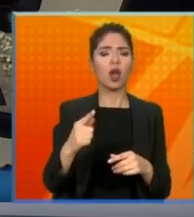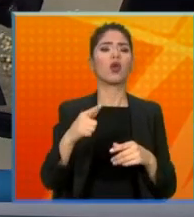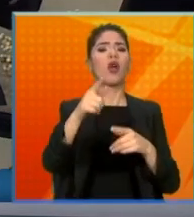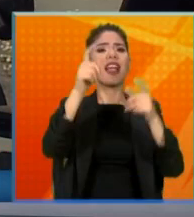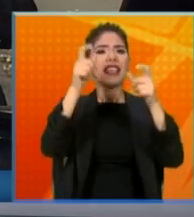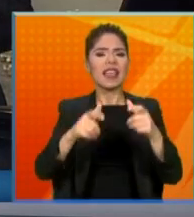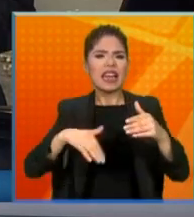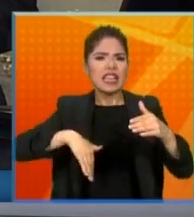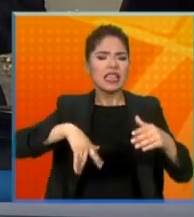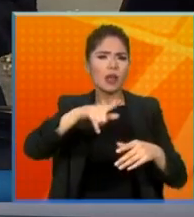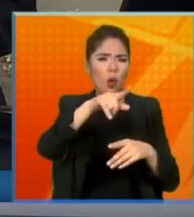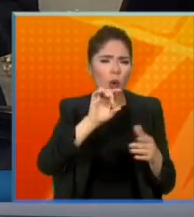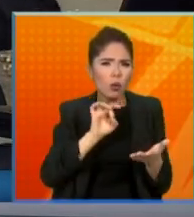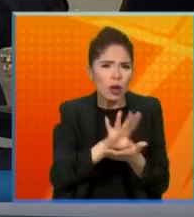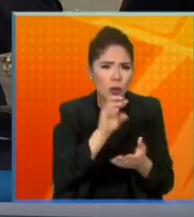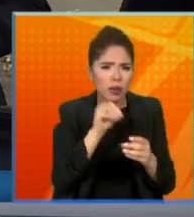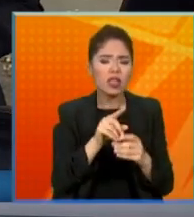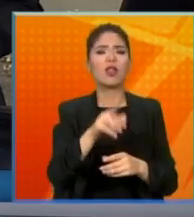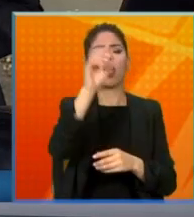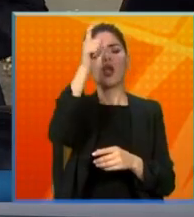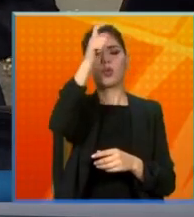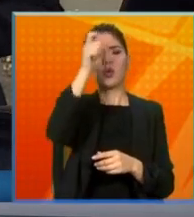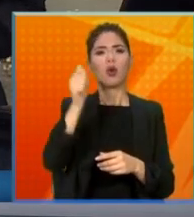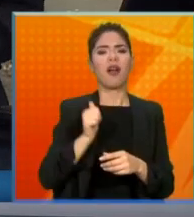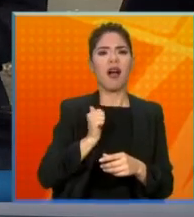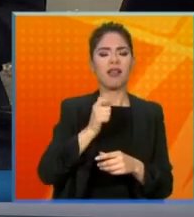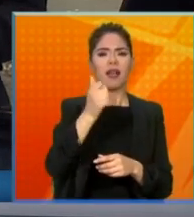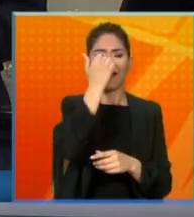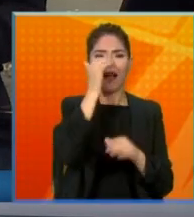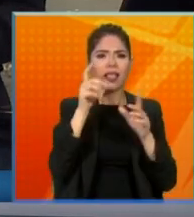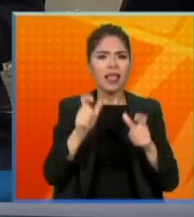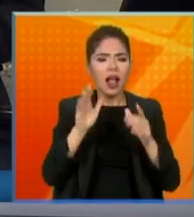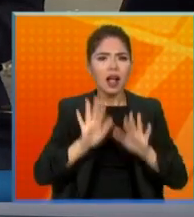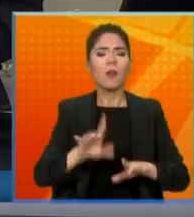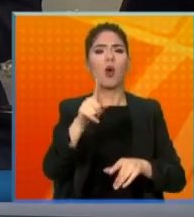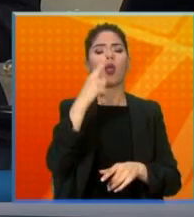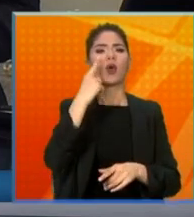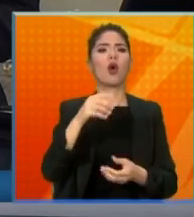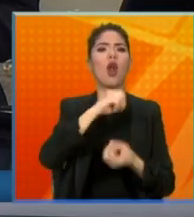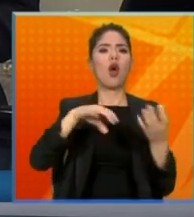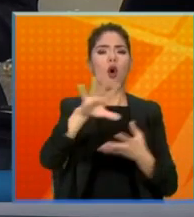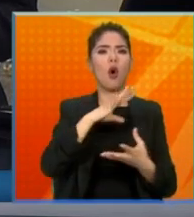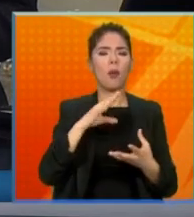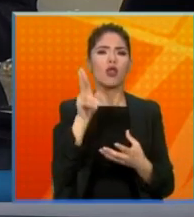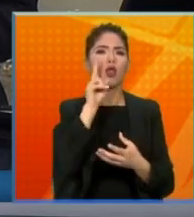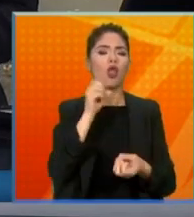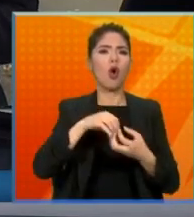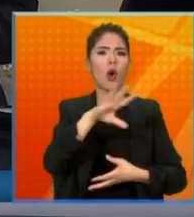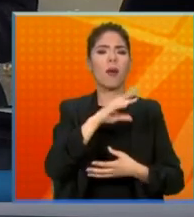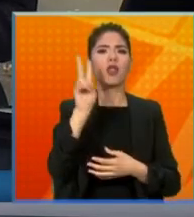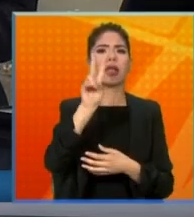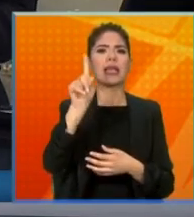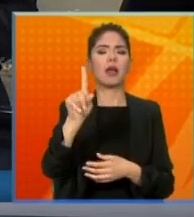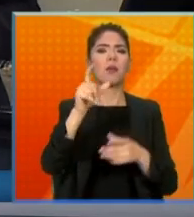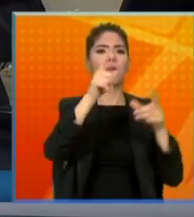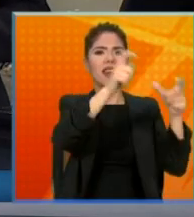dışına çıkarmak hem de şehitlerinin kanını yerde bırakmamak için görev başında. Son operasyonda Esad güçlerine ait 21 nokta